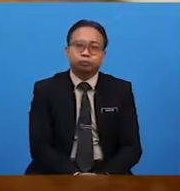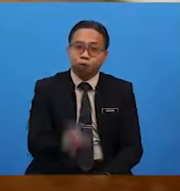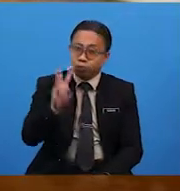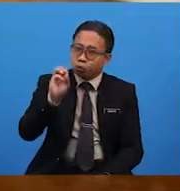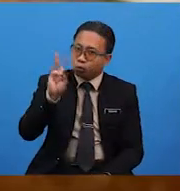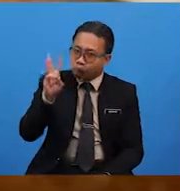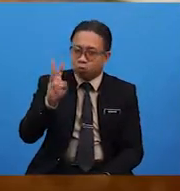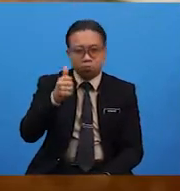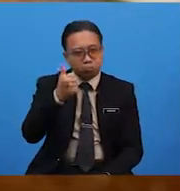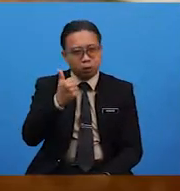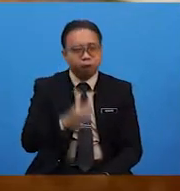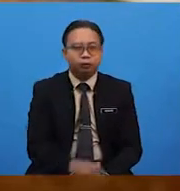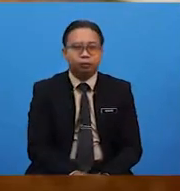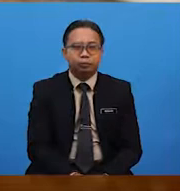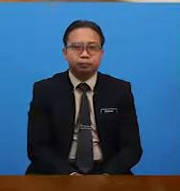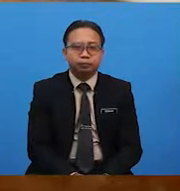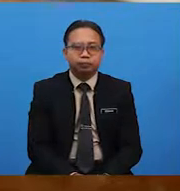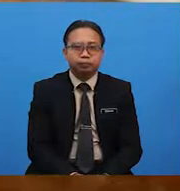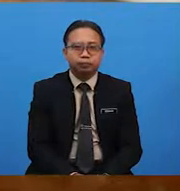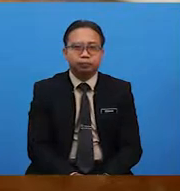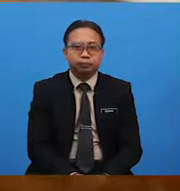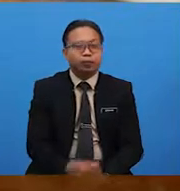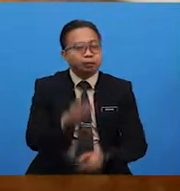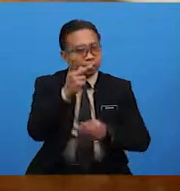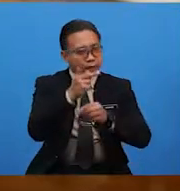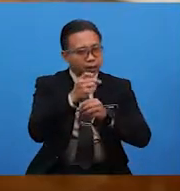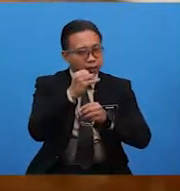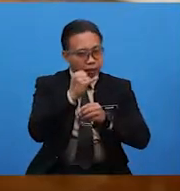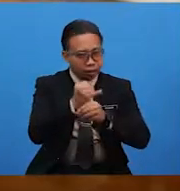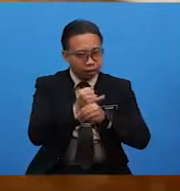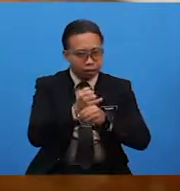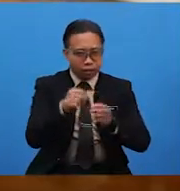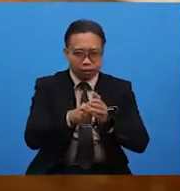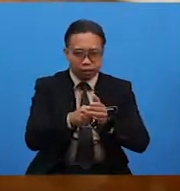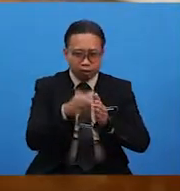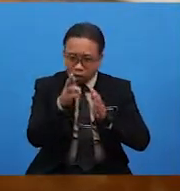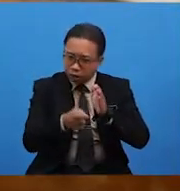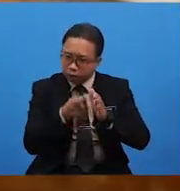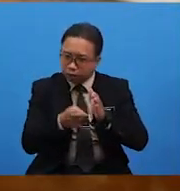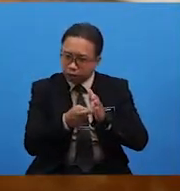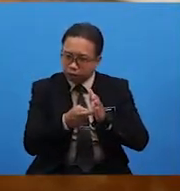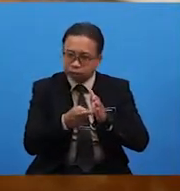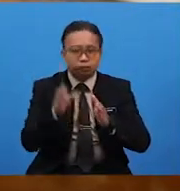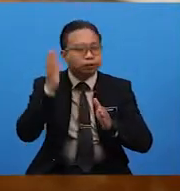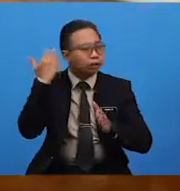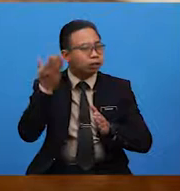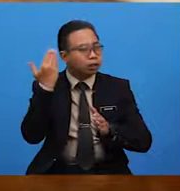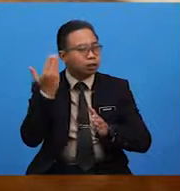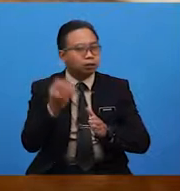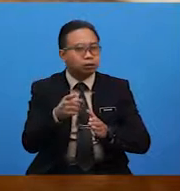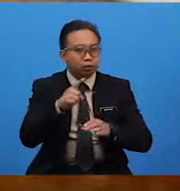menariknya seperti saya cakap tadi Jack Gordon karya ini merekam sejarah pada waktu itu tentang suasana